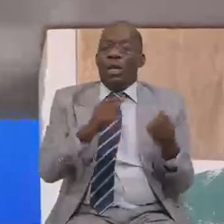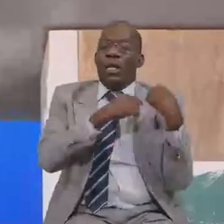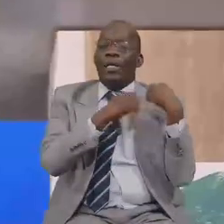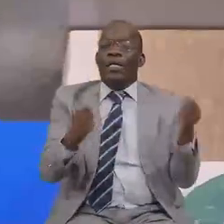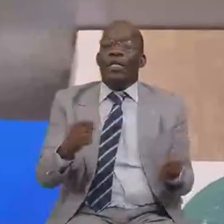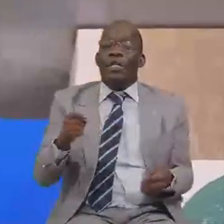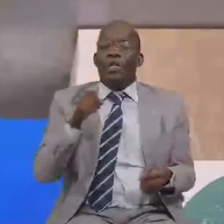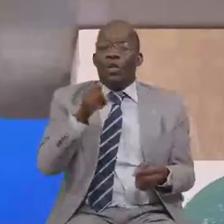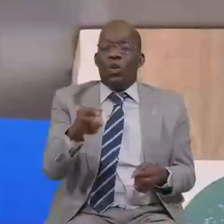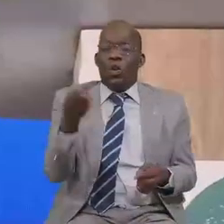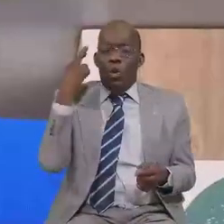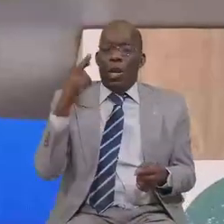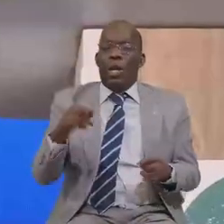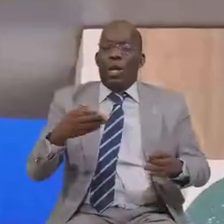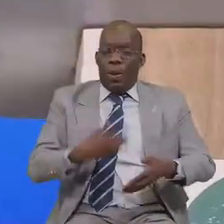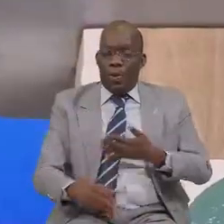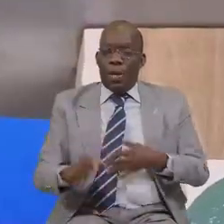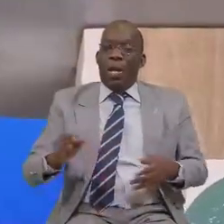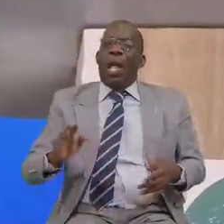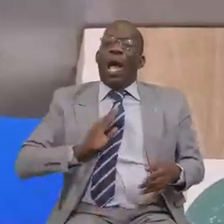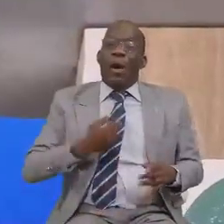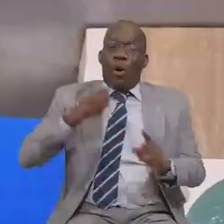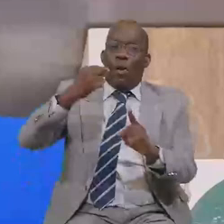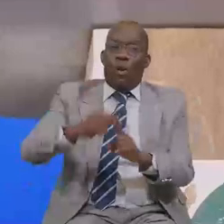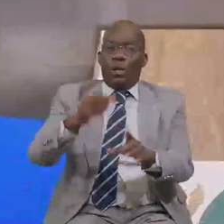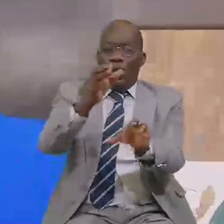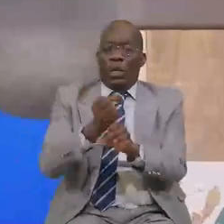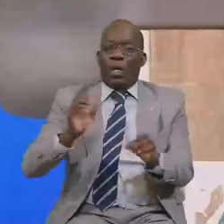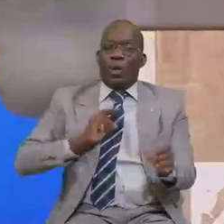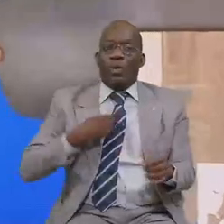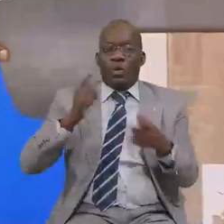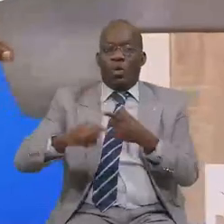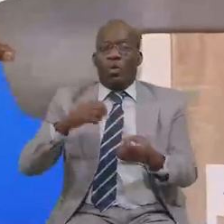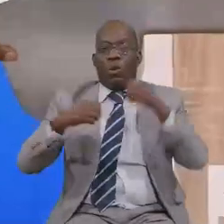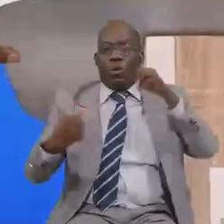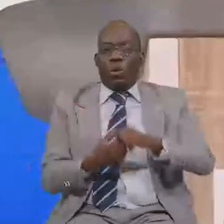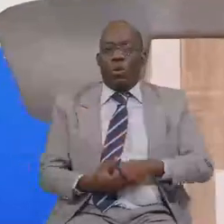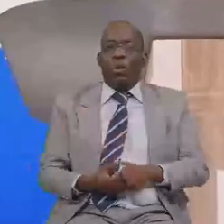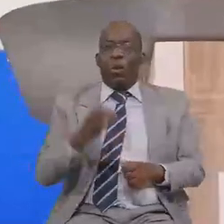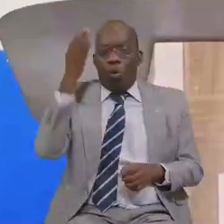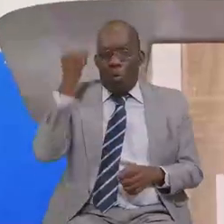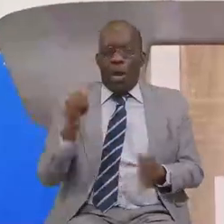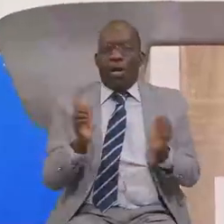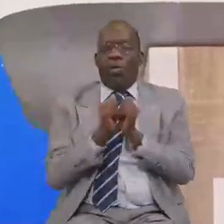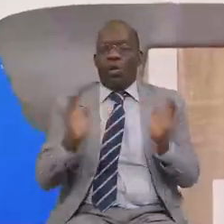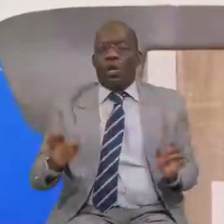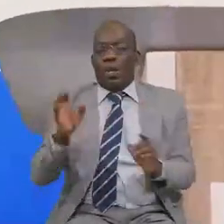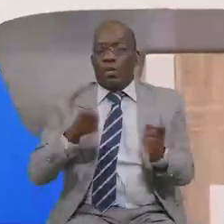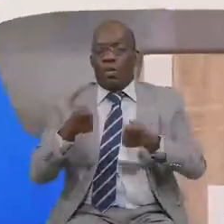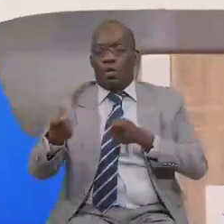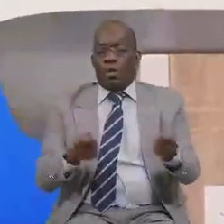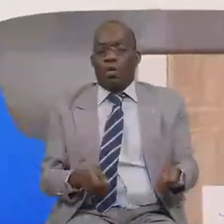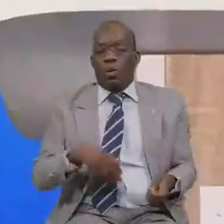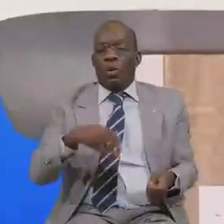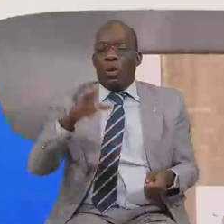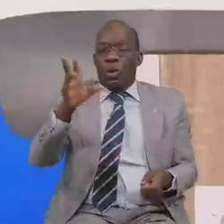nos langues nous ont poussé au problème, sans contrôle. Il n'y a pas de maître, il n'y a pas